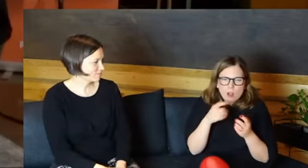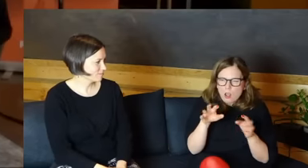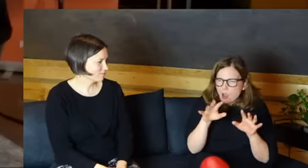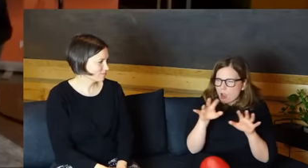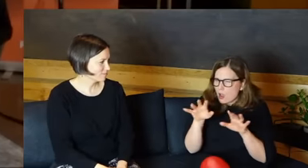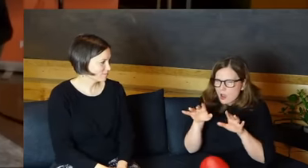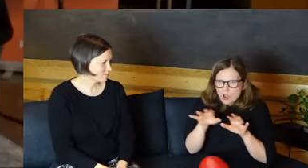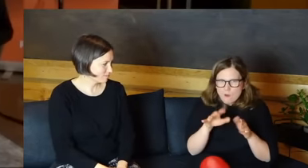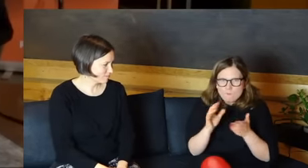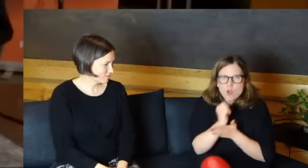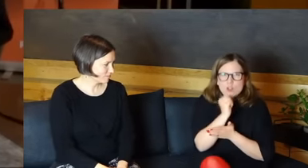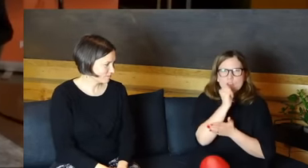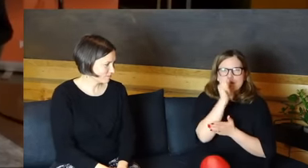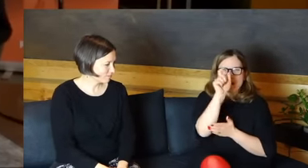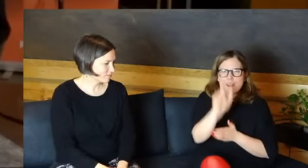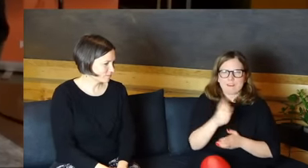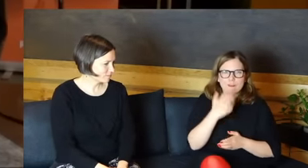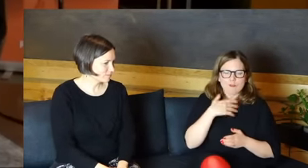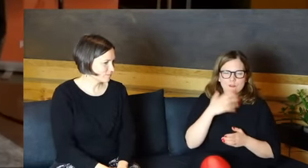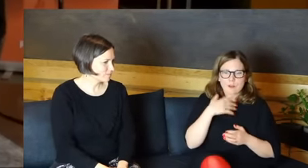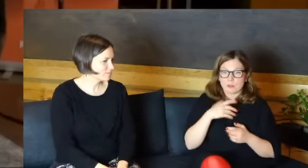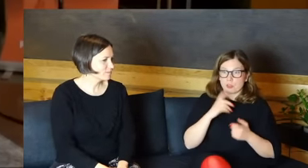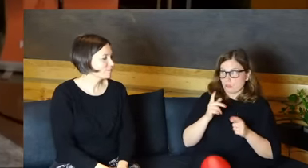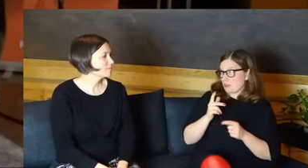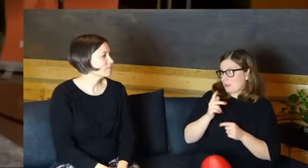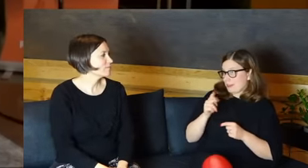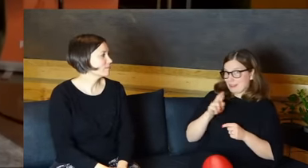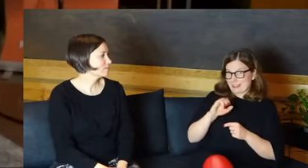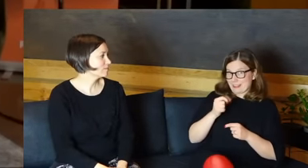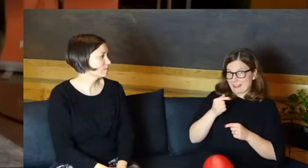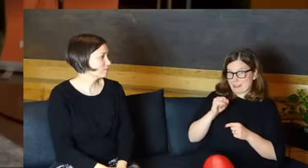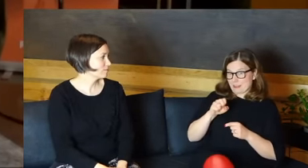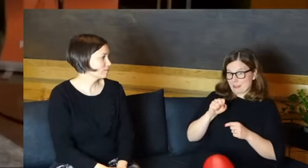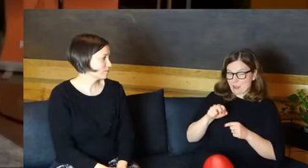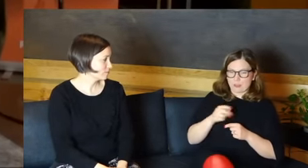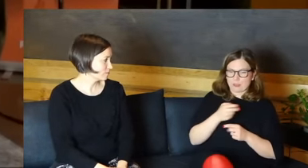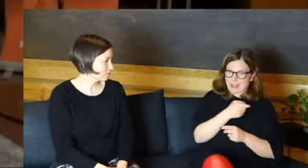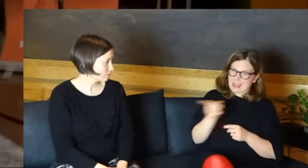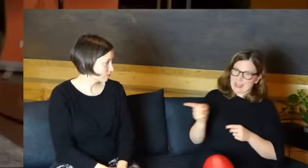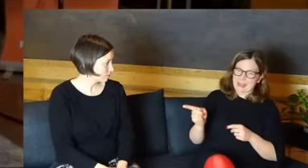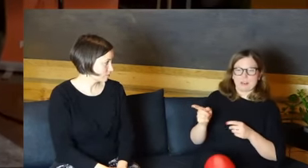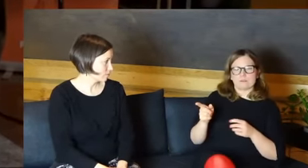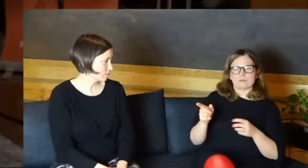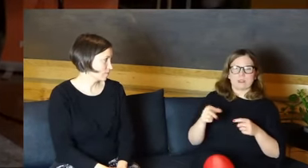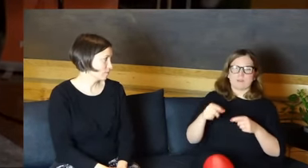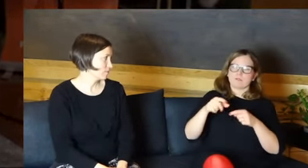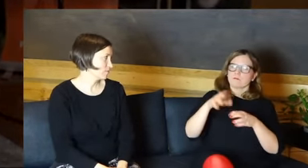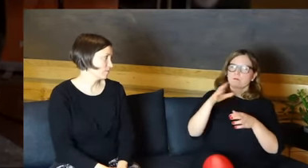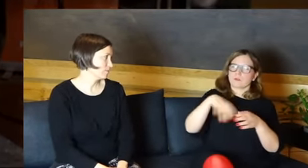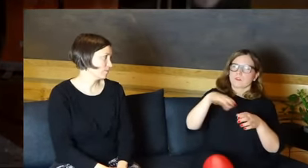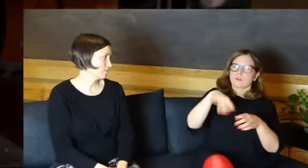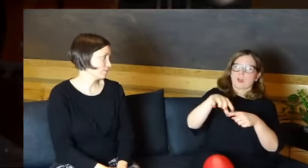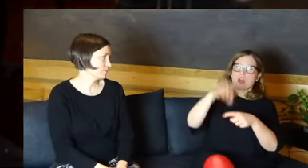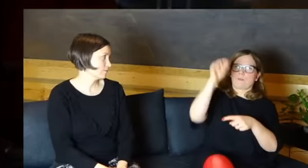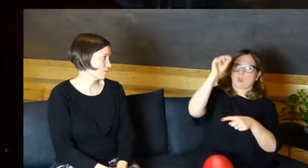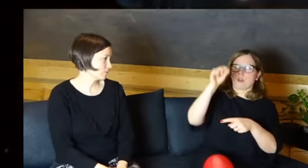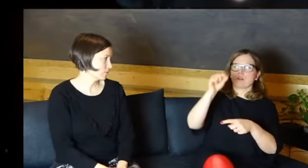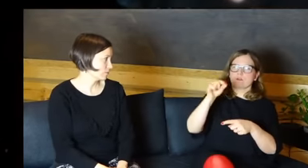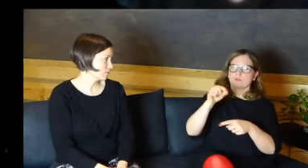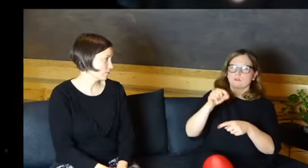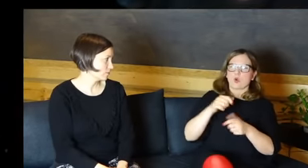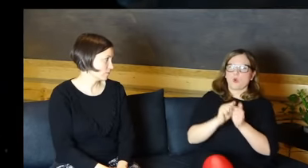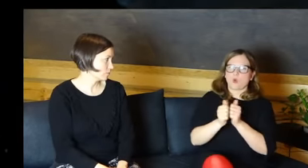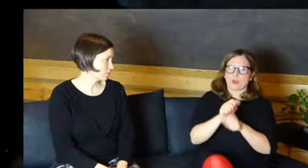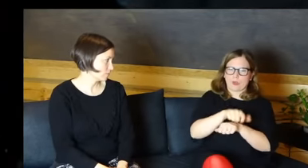Kristiina, jos sitten näiden vastaajien kesken arvotaan se urheilukello, niin ajattelin, että voitaisiin tehdä niin, että mä katson noita